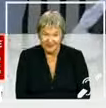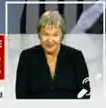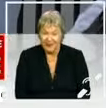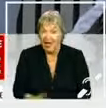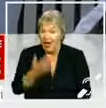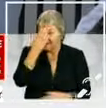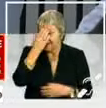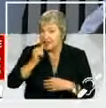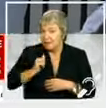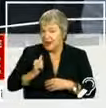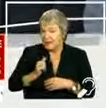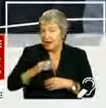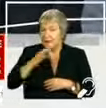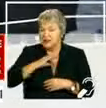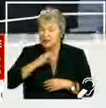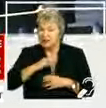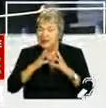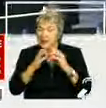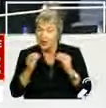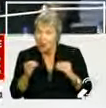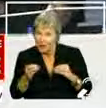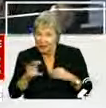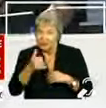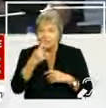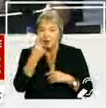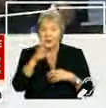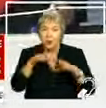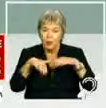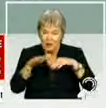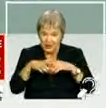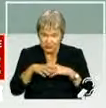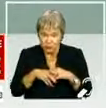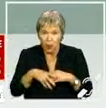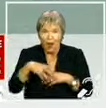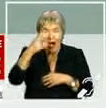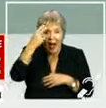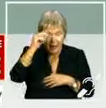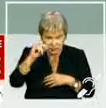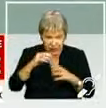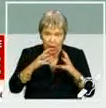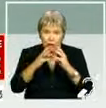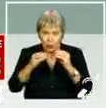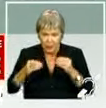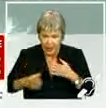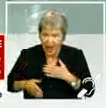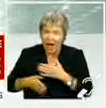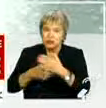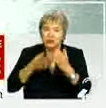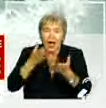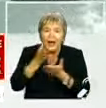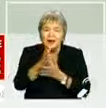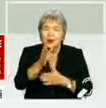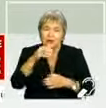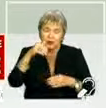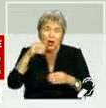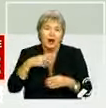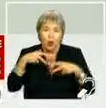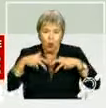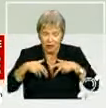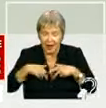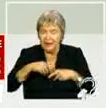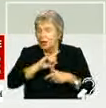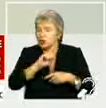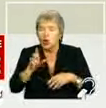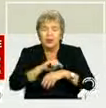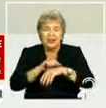În fața militarilor, președintele Klaus Iohannis și premierul Marcel Ciolacu au anunțat că România va sprijini Ucraina atât timp cât va fi